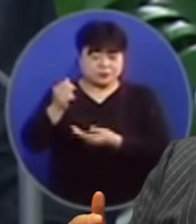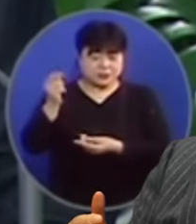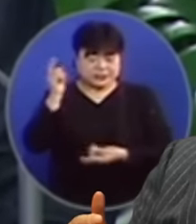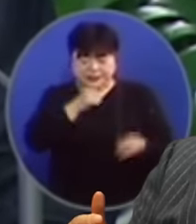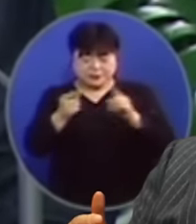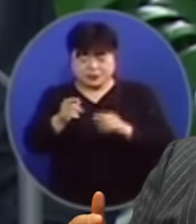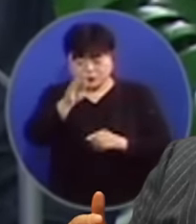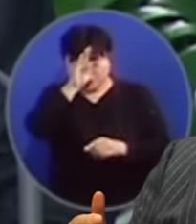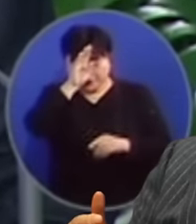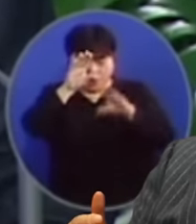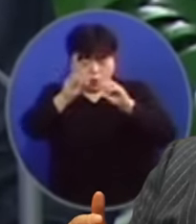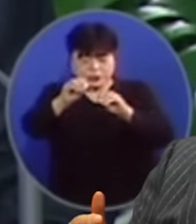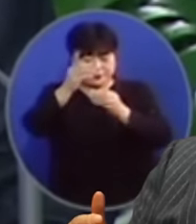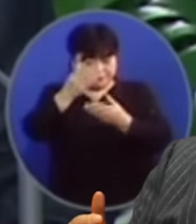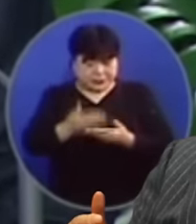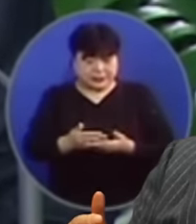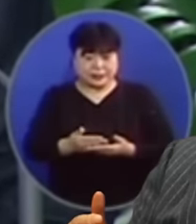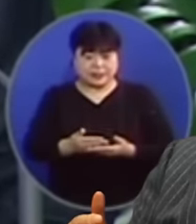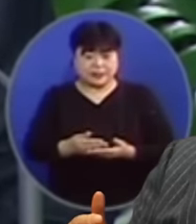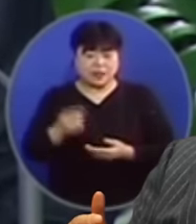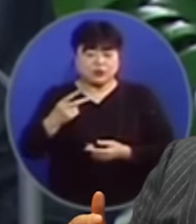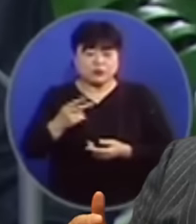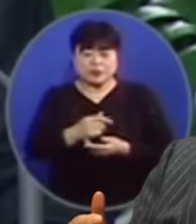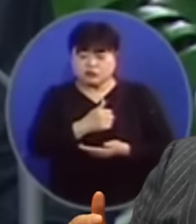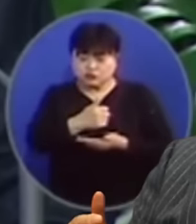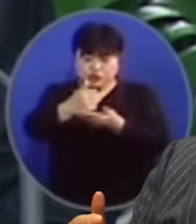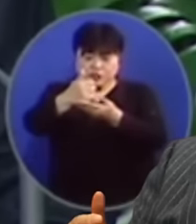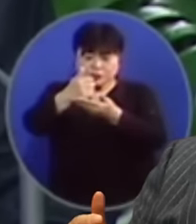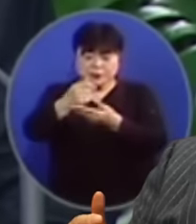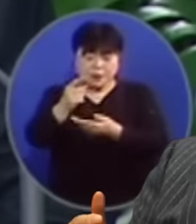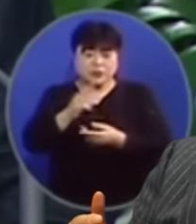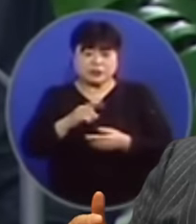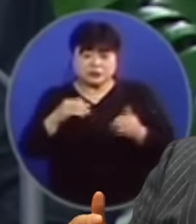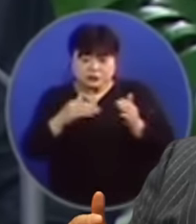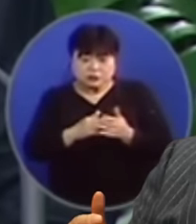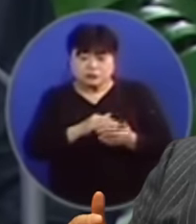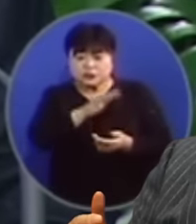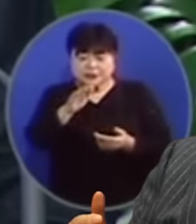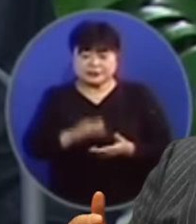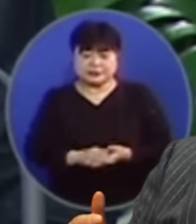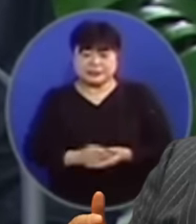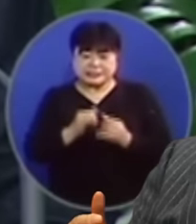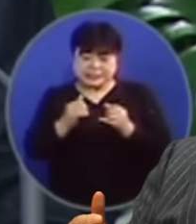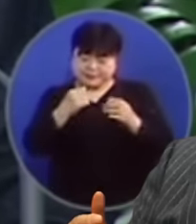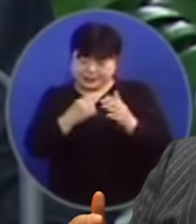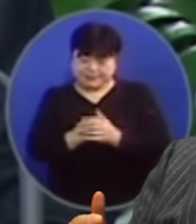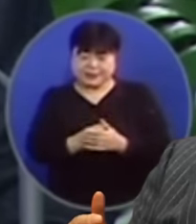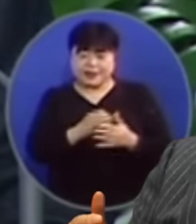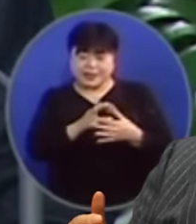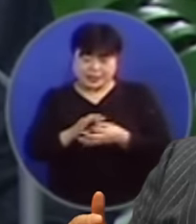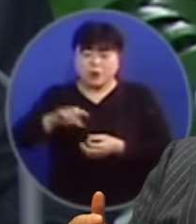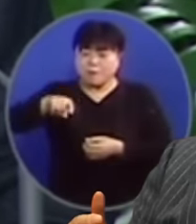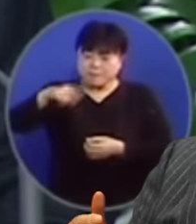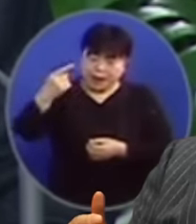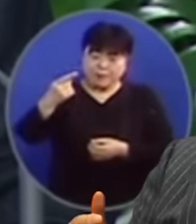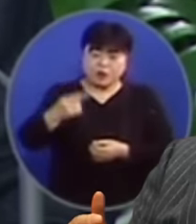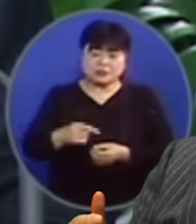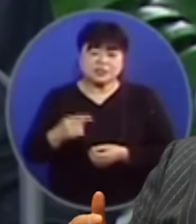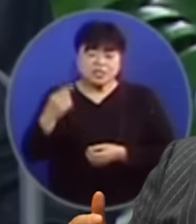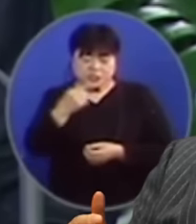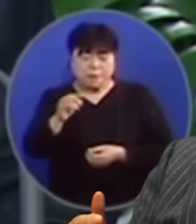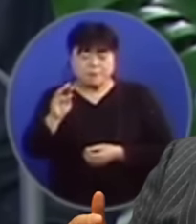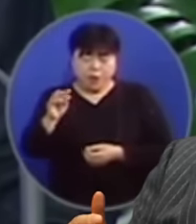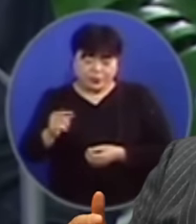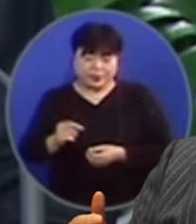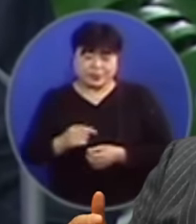너가 나음을 입었나니라. 한두 번 하는 것이 아닙니다. 주님은 한 번만 하면 되지만 우리는 사람이니까 백 번도 천 번도 해야